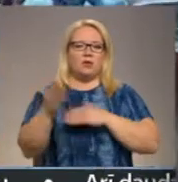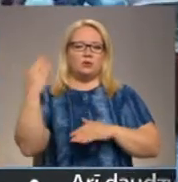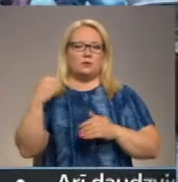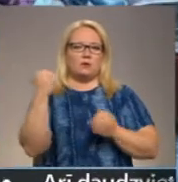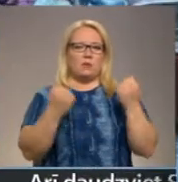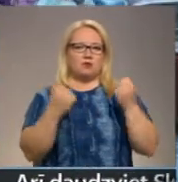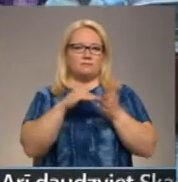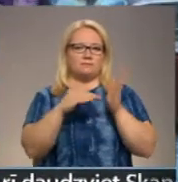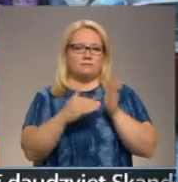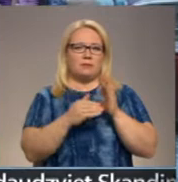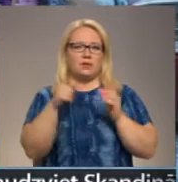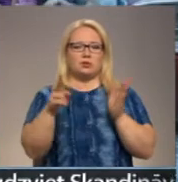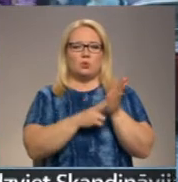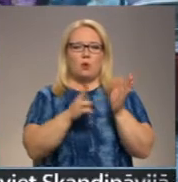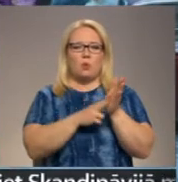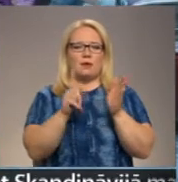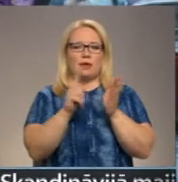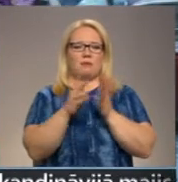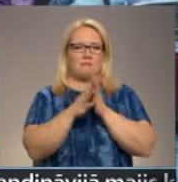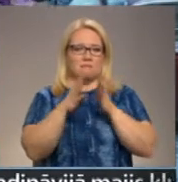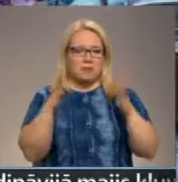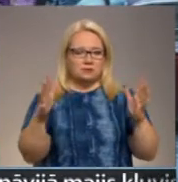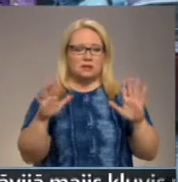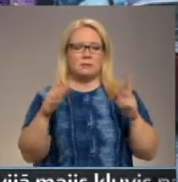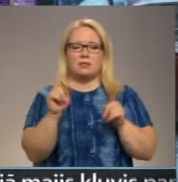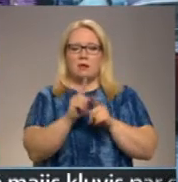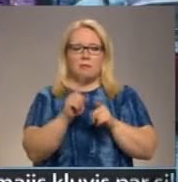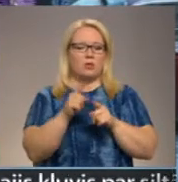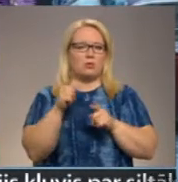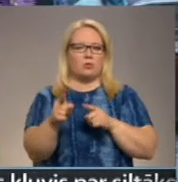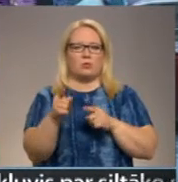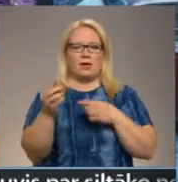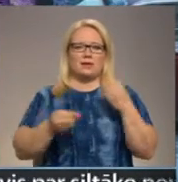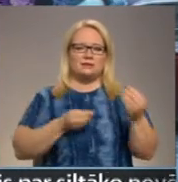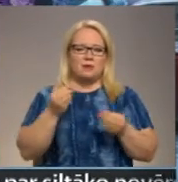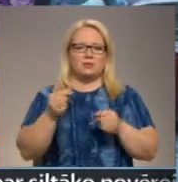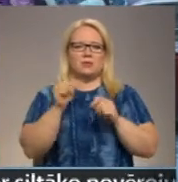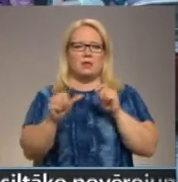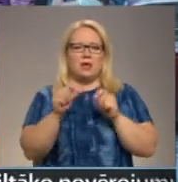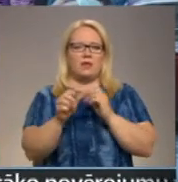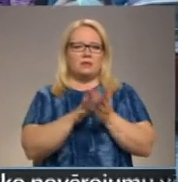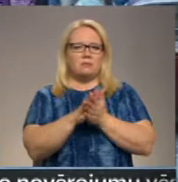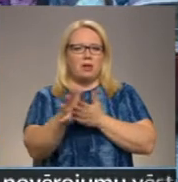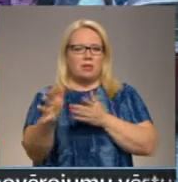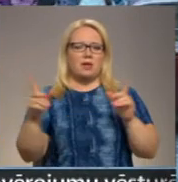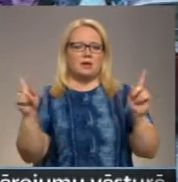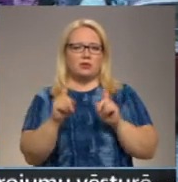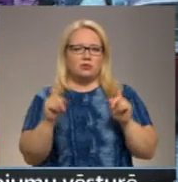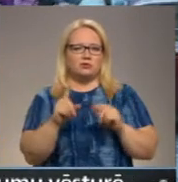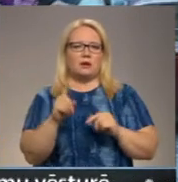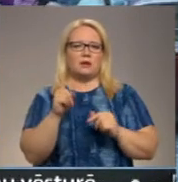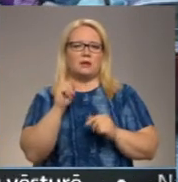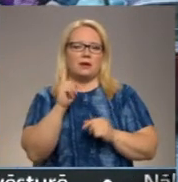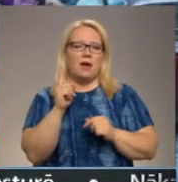nodoklis ir mozoks, bet vienalga tos izmaksas un degvīles patēriņš ir